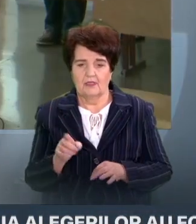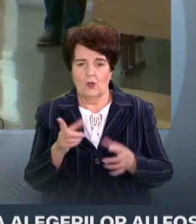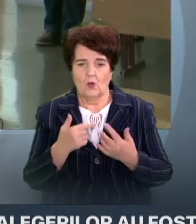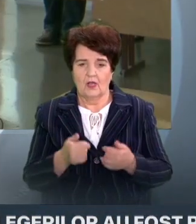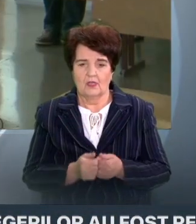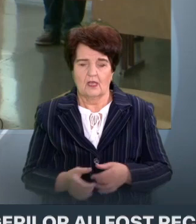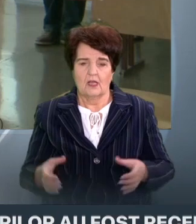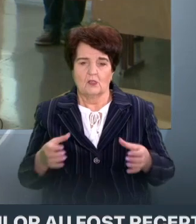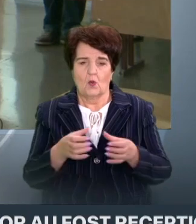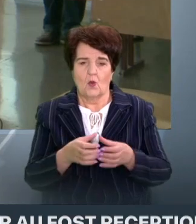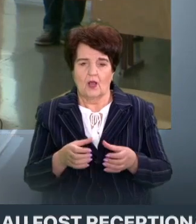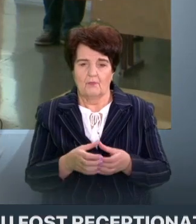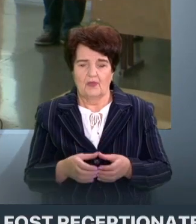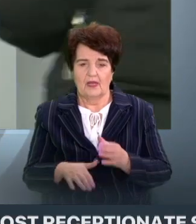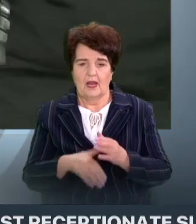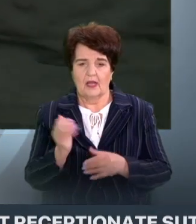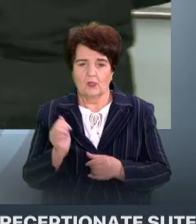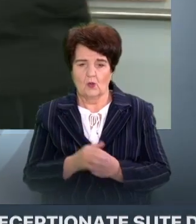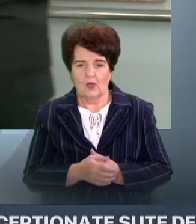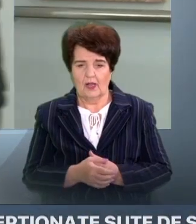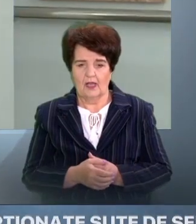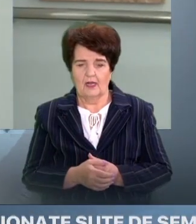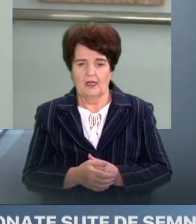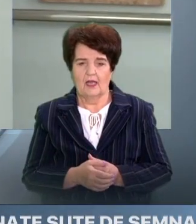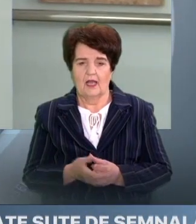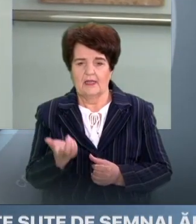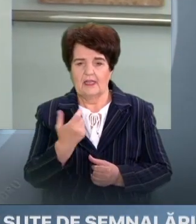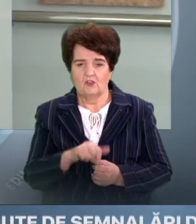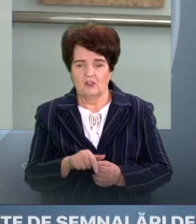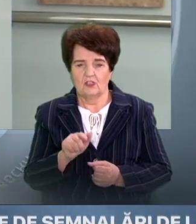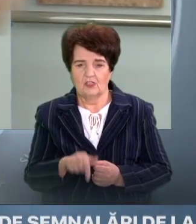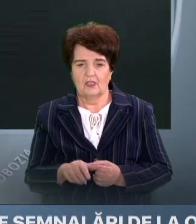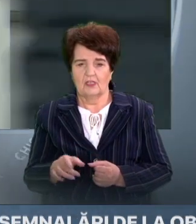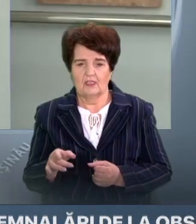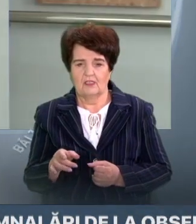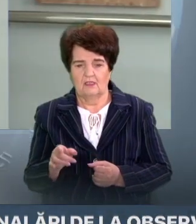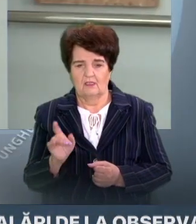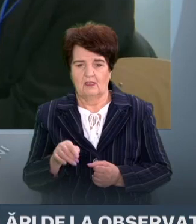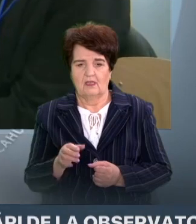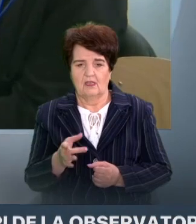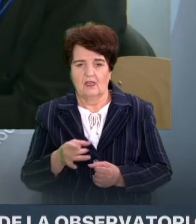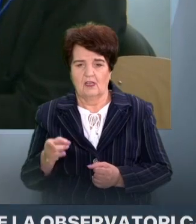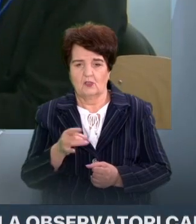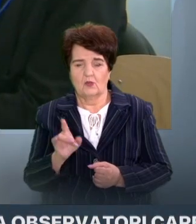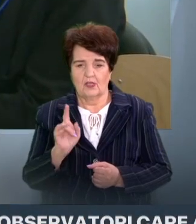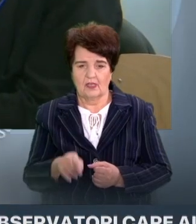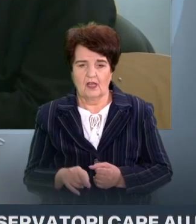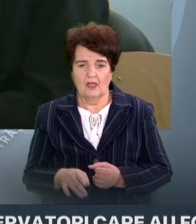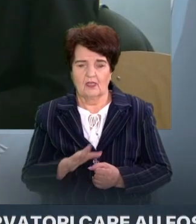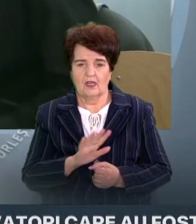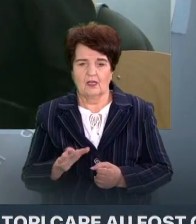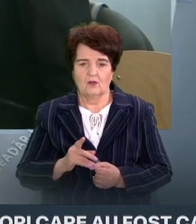organizeze o campanie electorală decentă în regiunea găgăuză, chiar dacă rezultatele nu ar fi pe măsura așteptărilor.